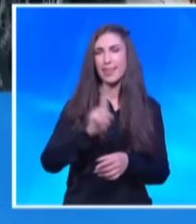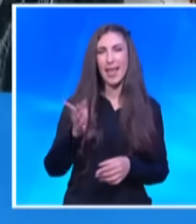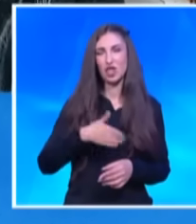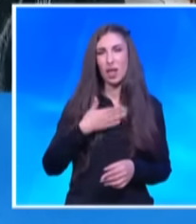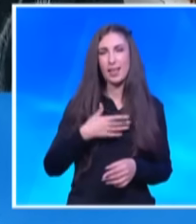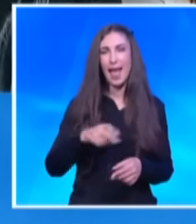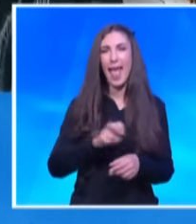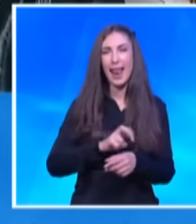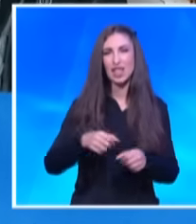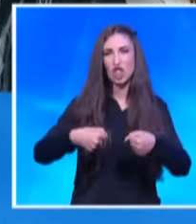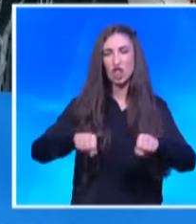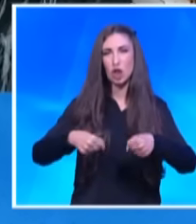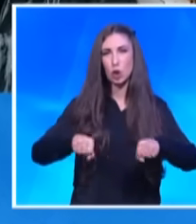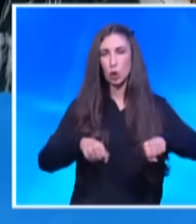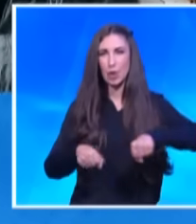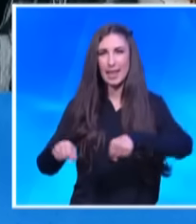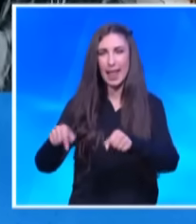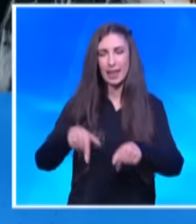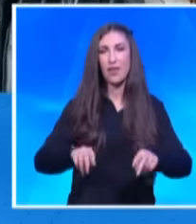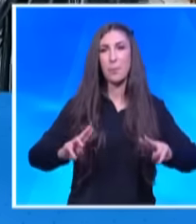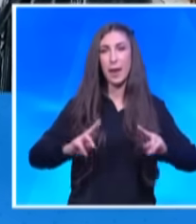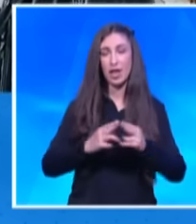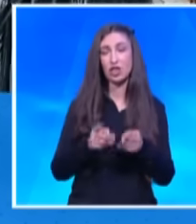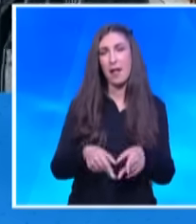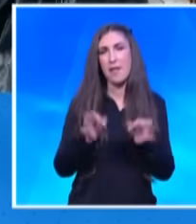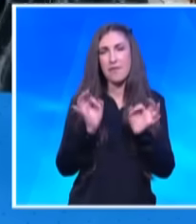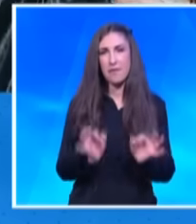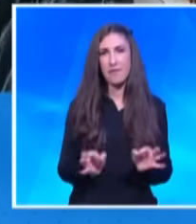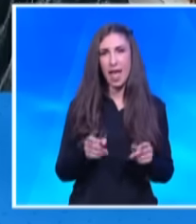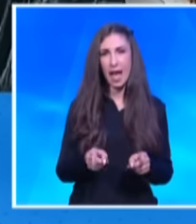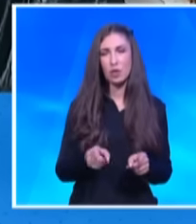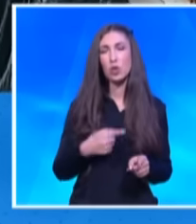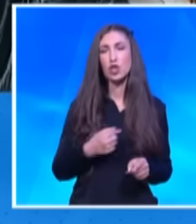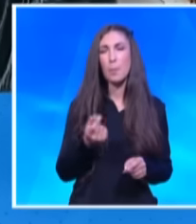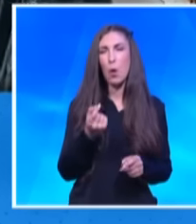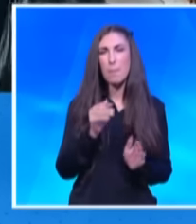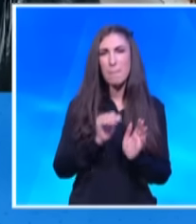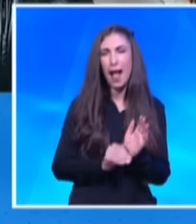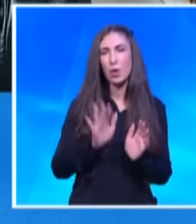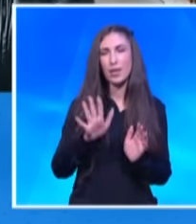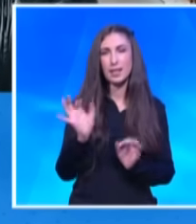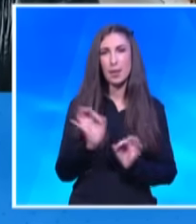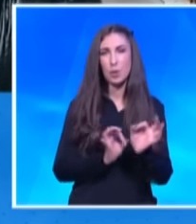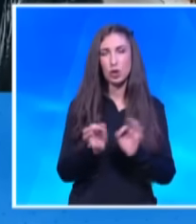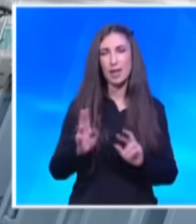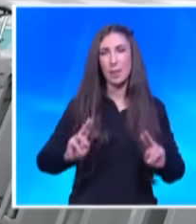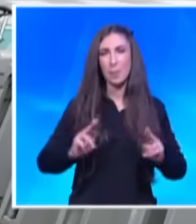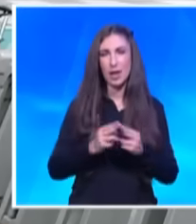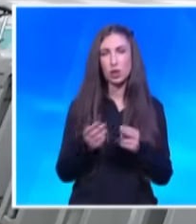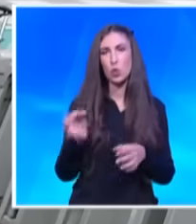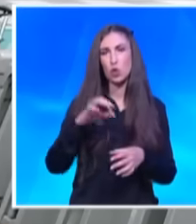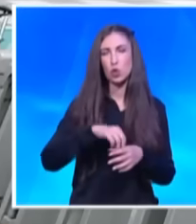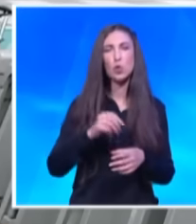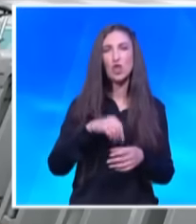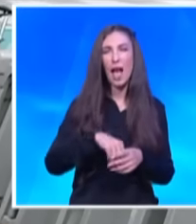желаят електрически тротинетки в Париж. Вярно е, че и едва по-малко от 10% от парижани участваха